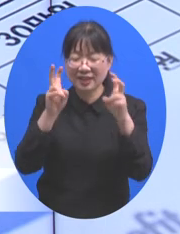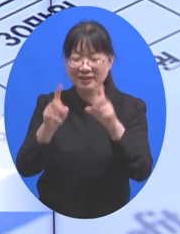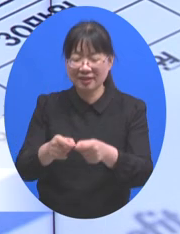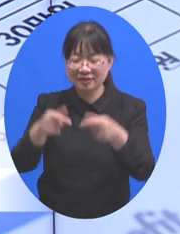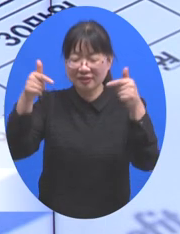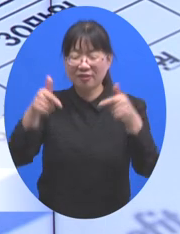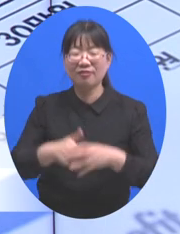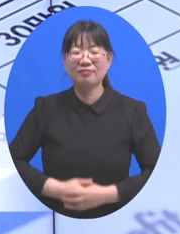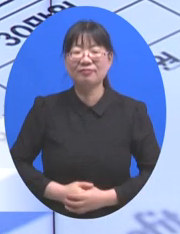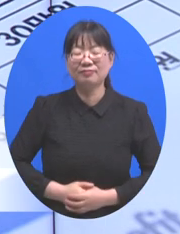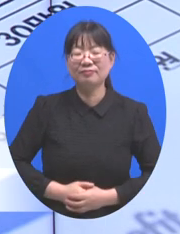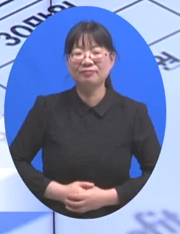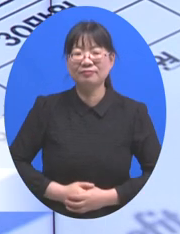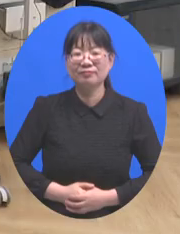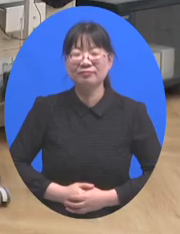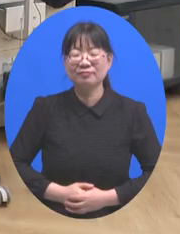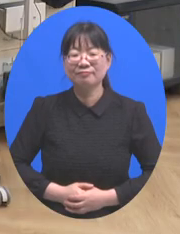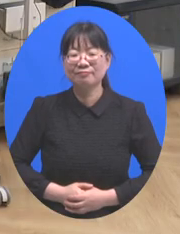앵커 리포트입니다.